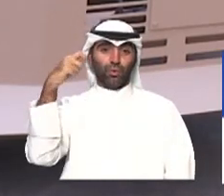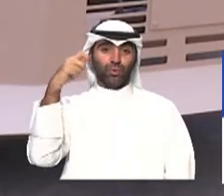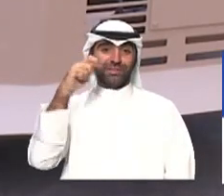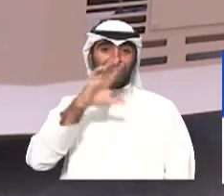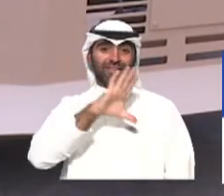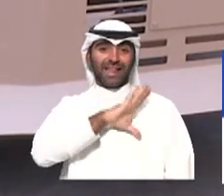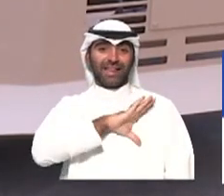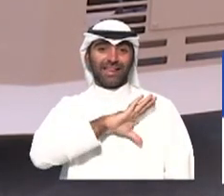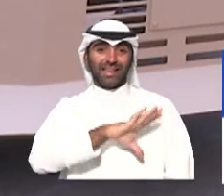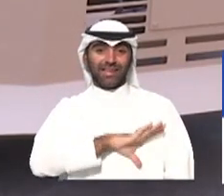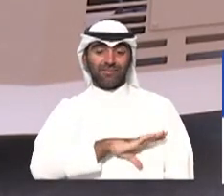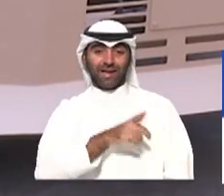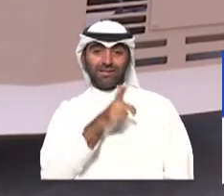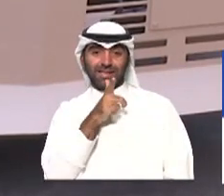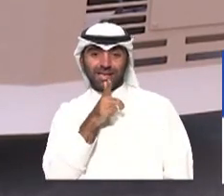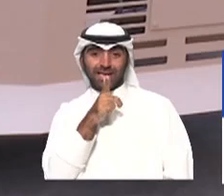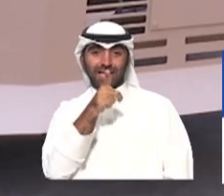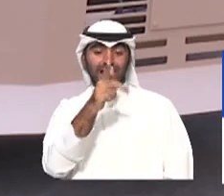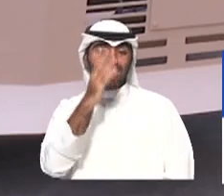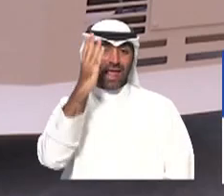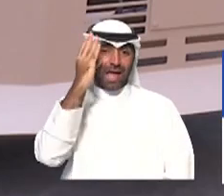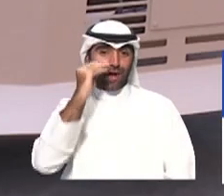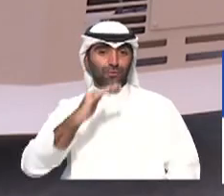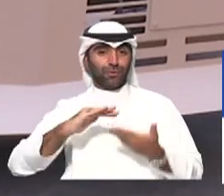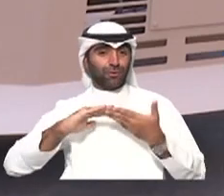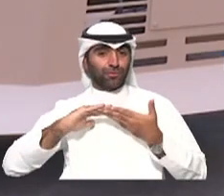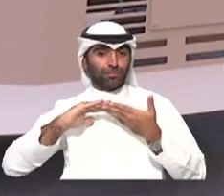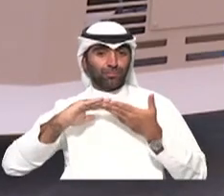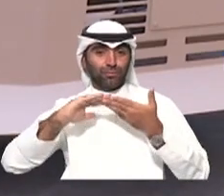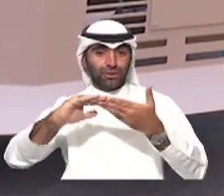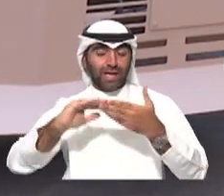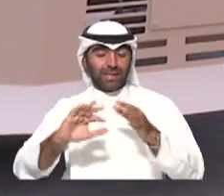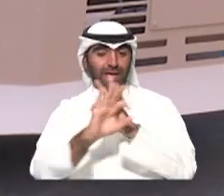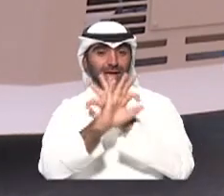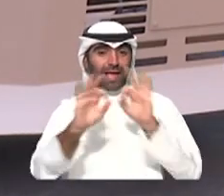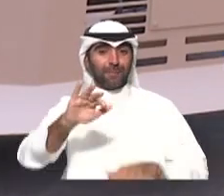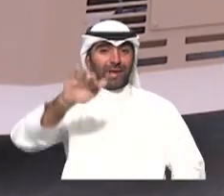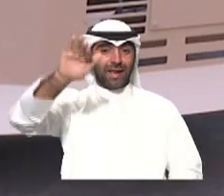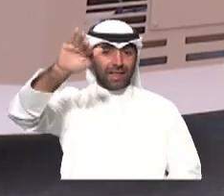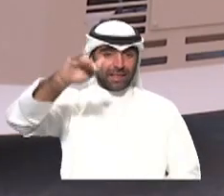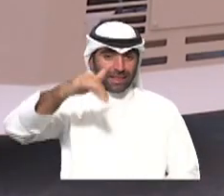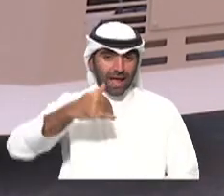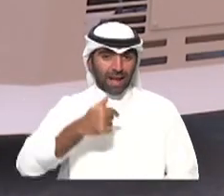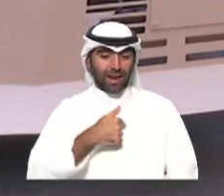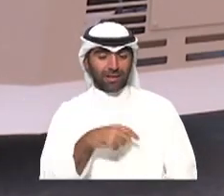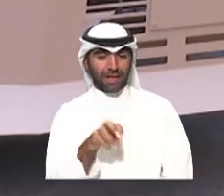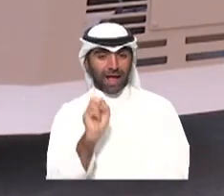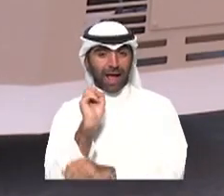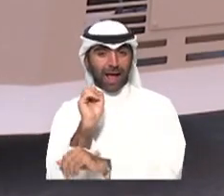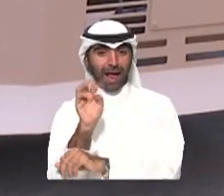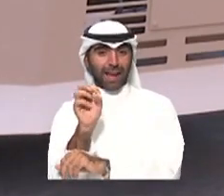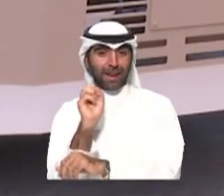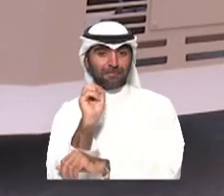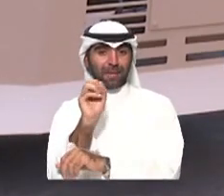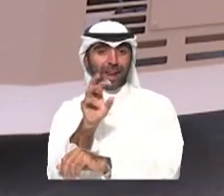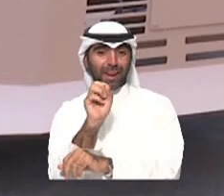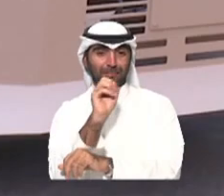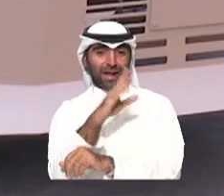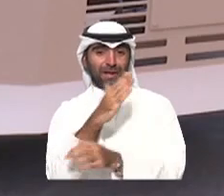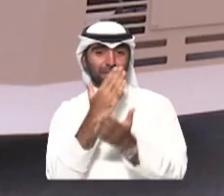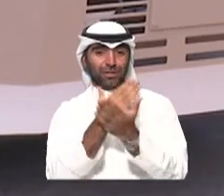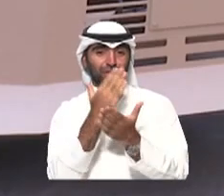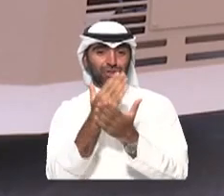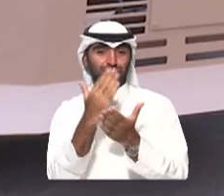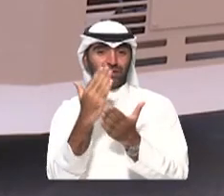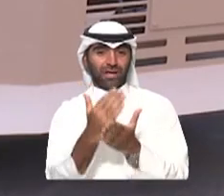للمجتمع الكويتي وخاصة فئة الشباب في معرفة المؤسسة العسكرية